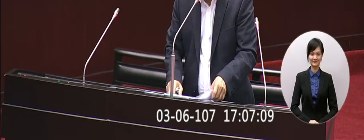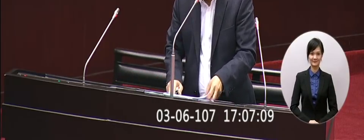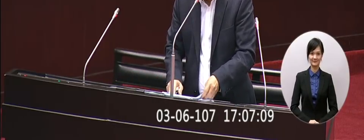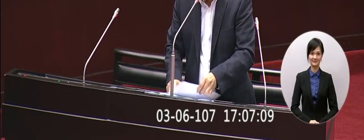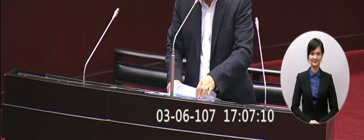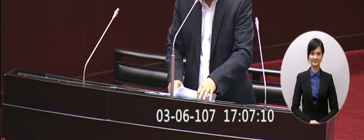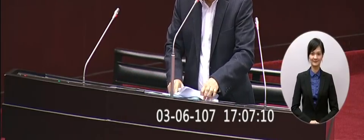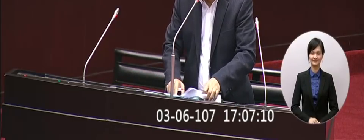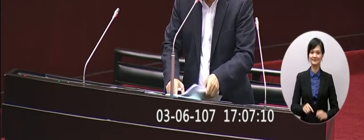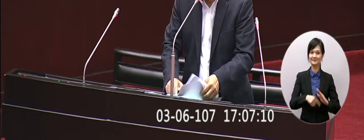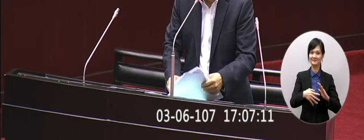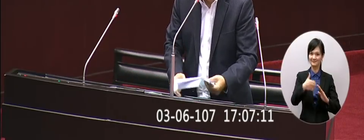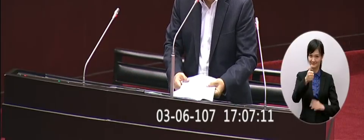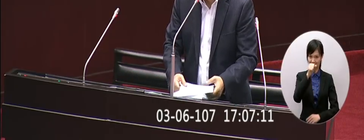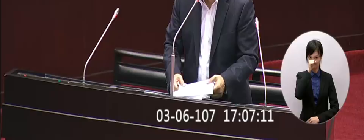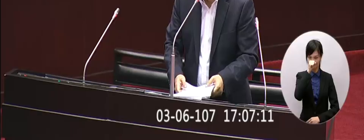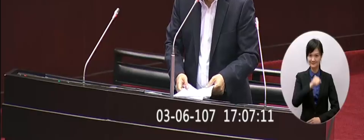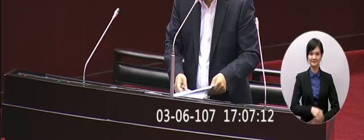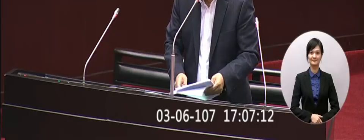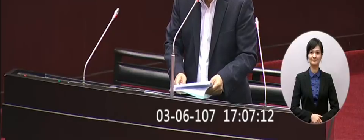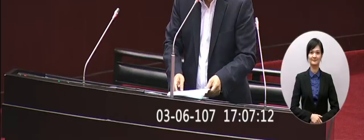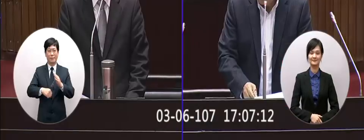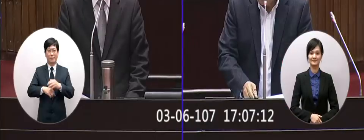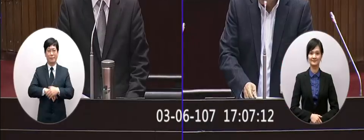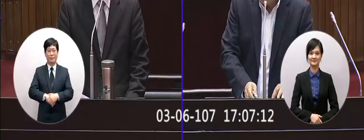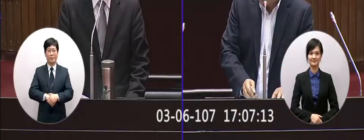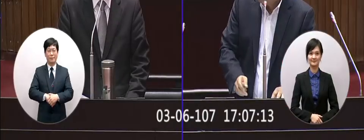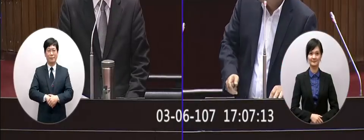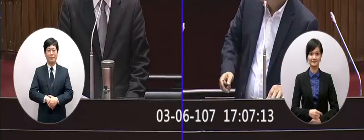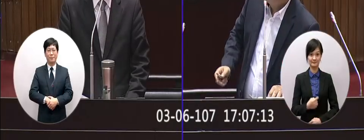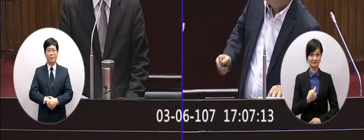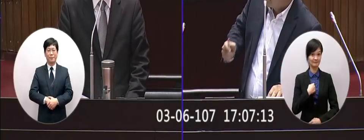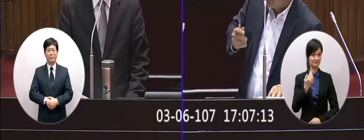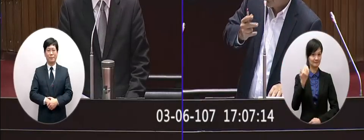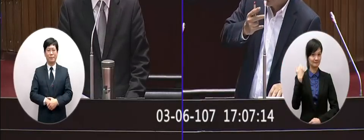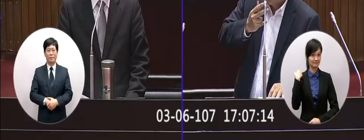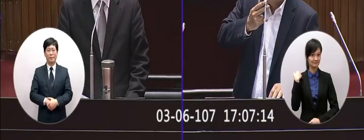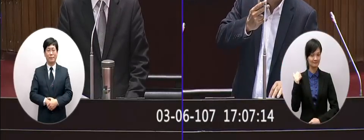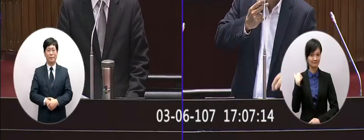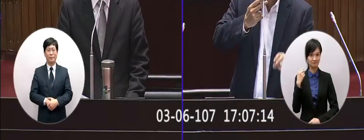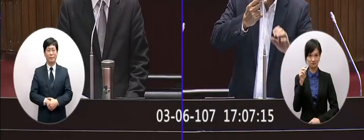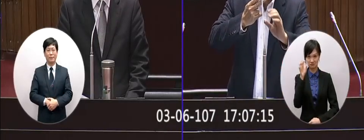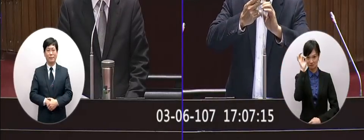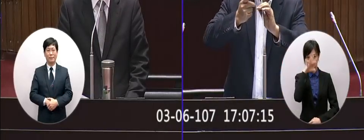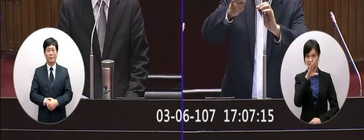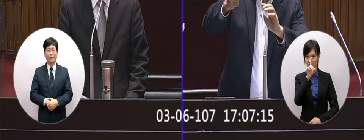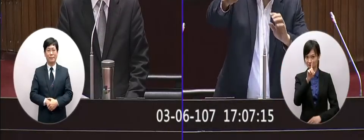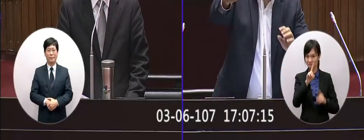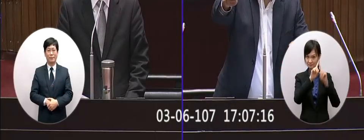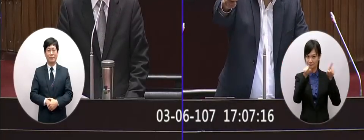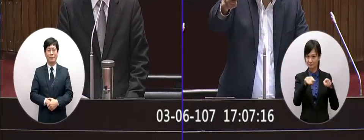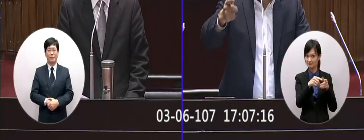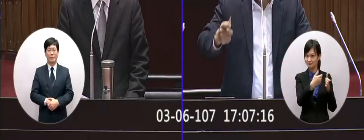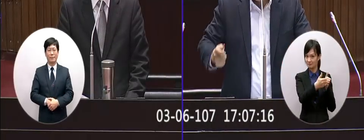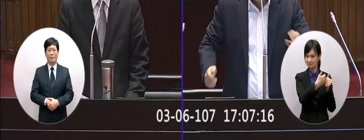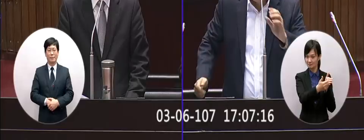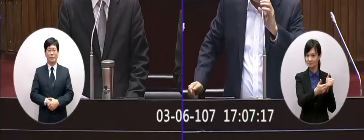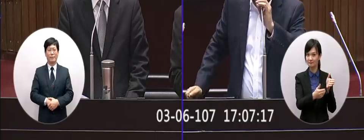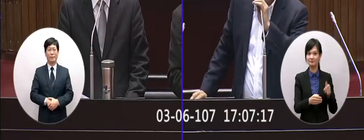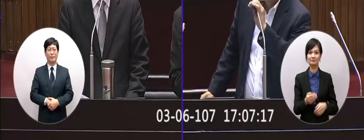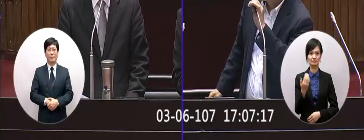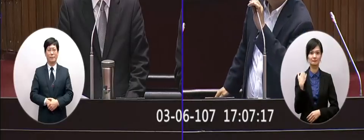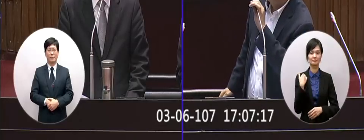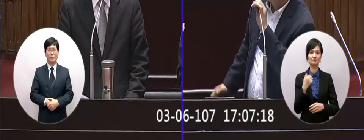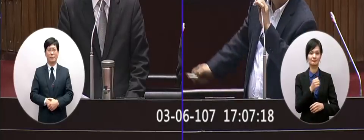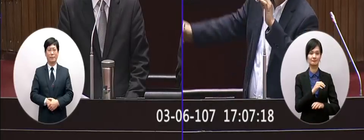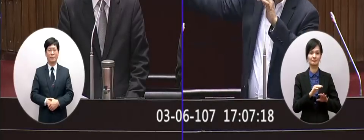总委你好。 院长好哈。院长，我顶住啊哈。是。我你看过一张图啦，因为拄啊贺成部